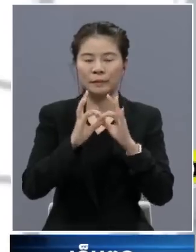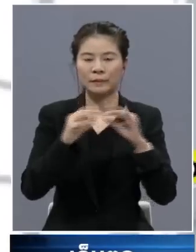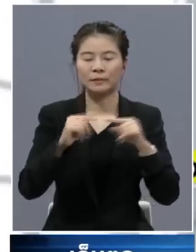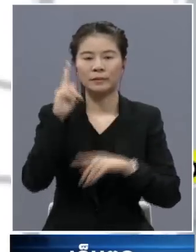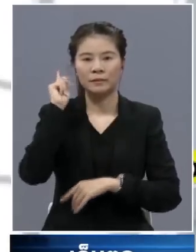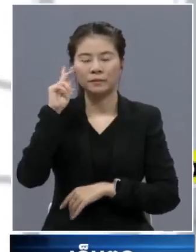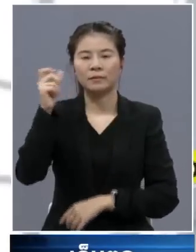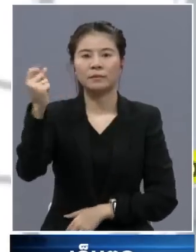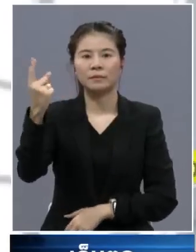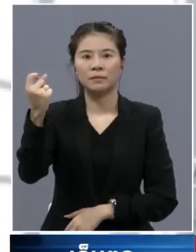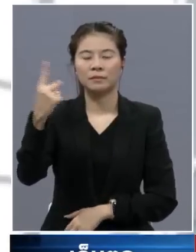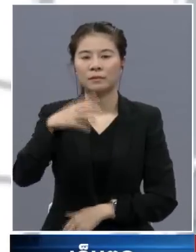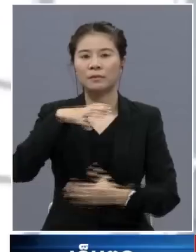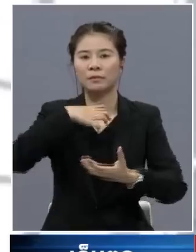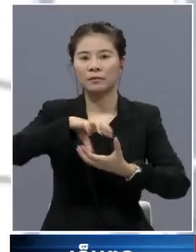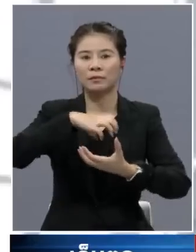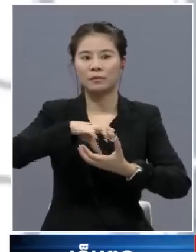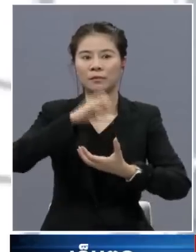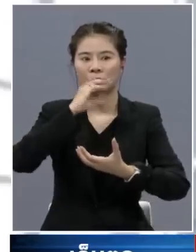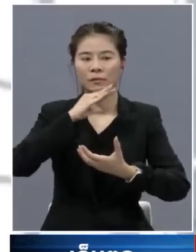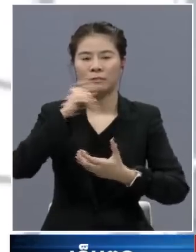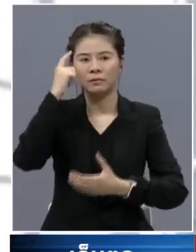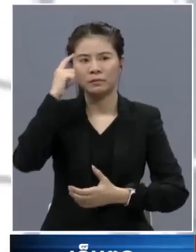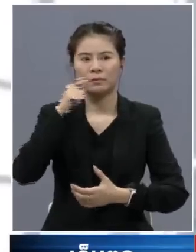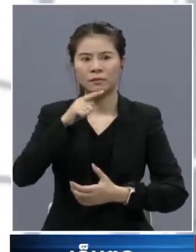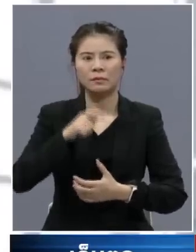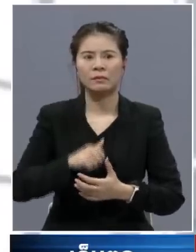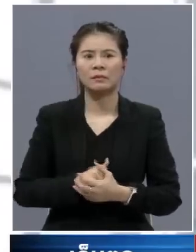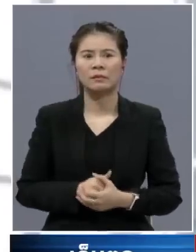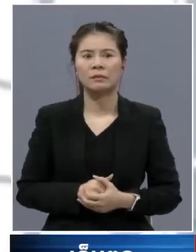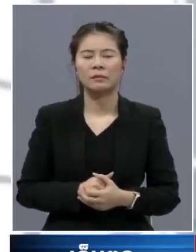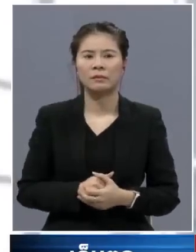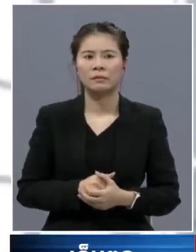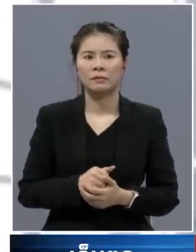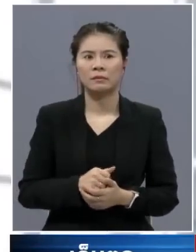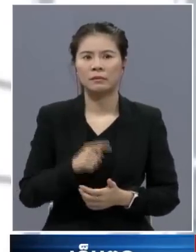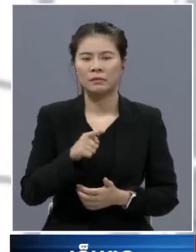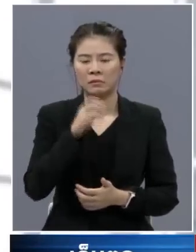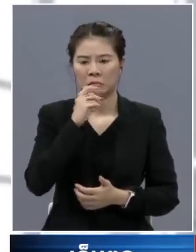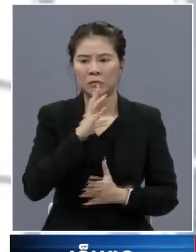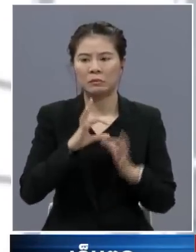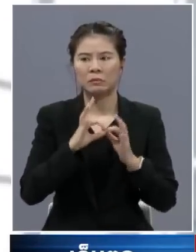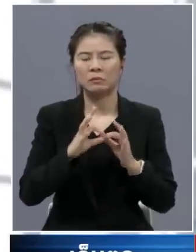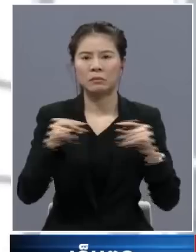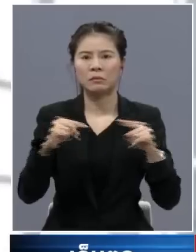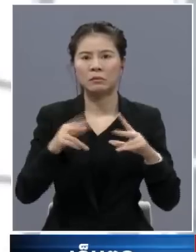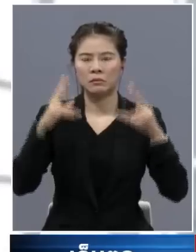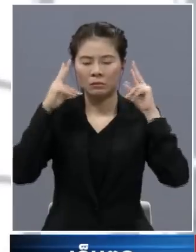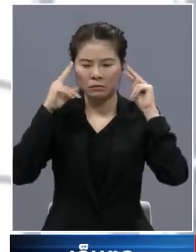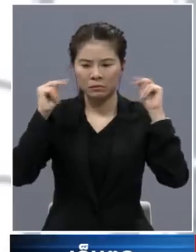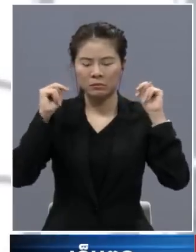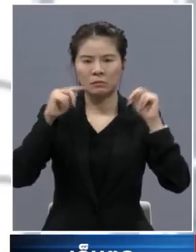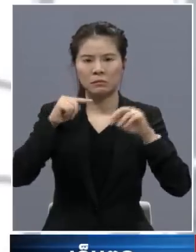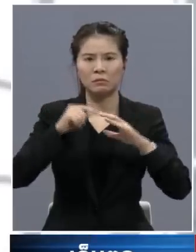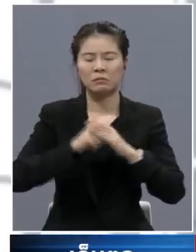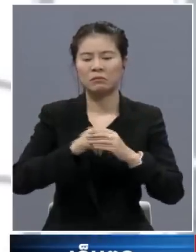สดออนไลน์กรณีดังกล่าวมองว่านาวากาตรีสิทธาเนี่ยเป็นถึงแคนดิเดตนายกของพรรคร่วมตนนั้นไม่สบายใจเท่า